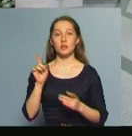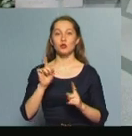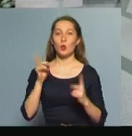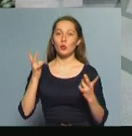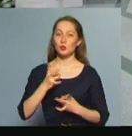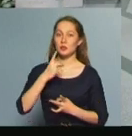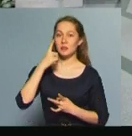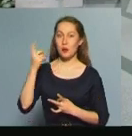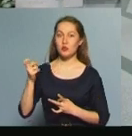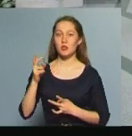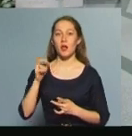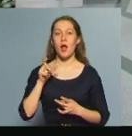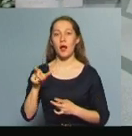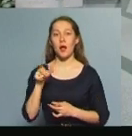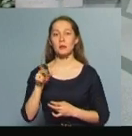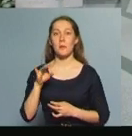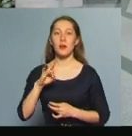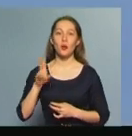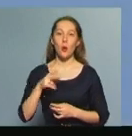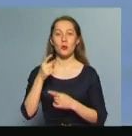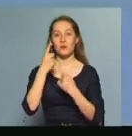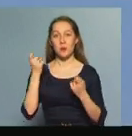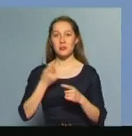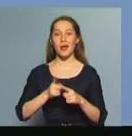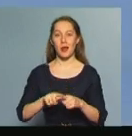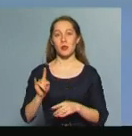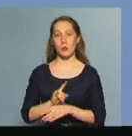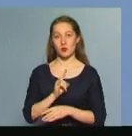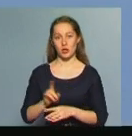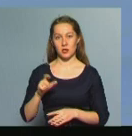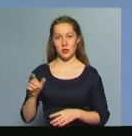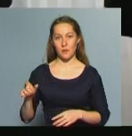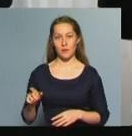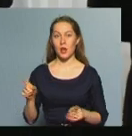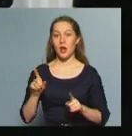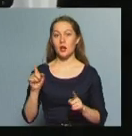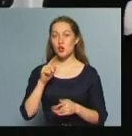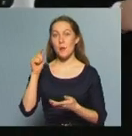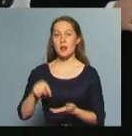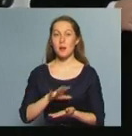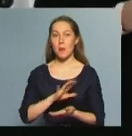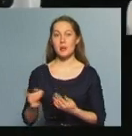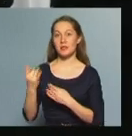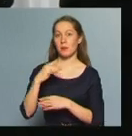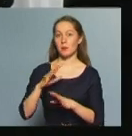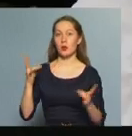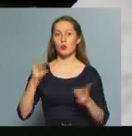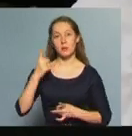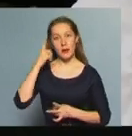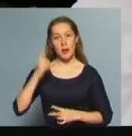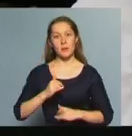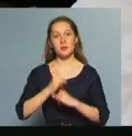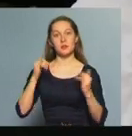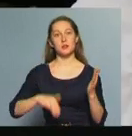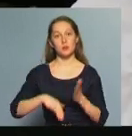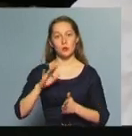сообщить данные карточки, это на вас 100% вышли мошенники. Чтобы не попасть на уловки мошенников, нужно повышать свою финансовую грамотность. Совет